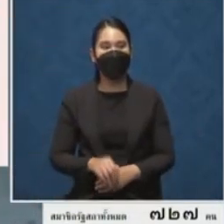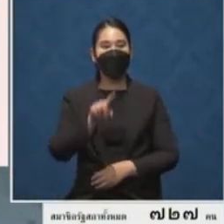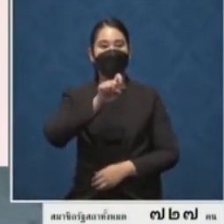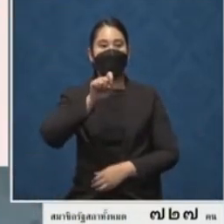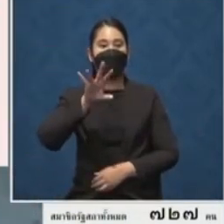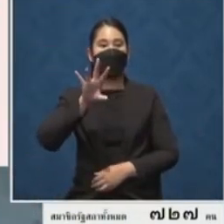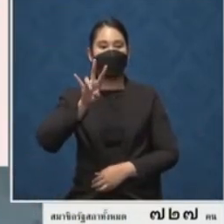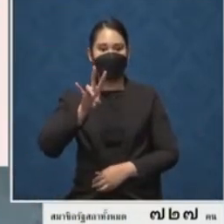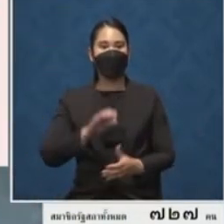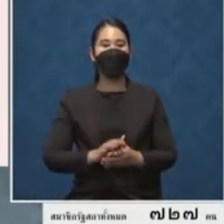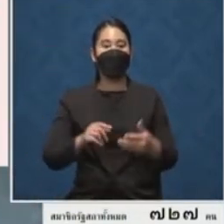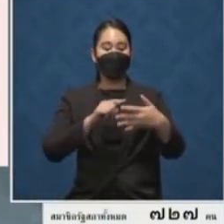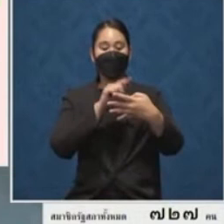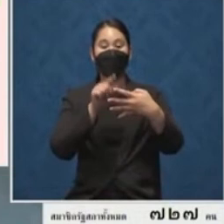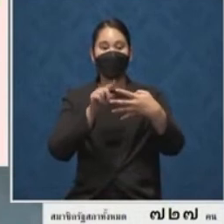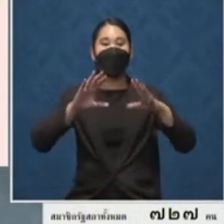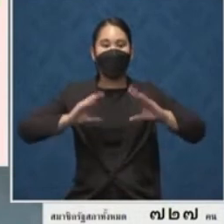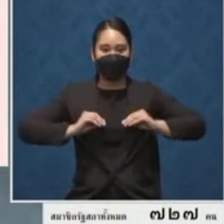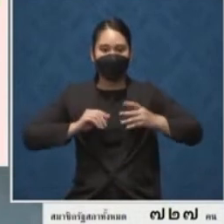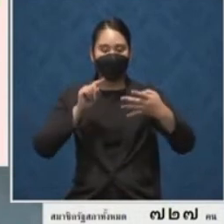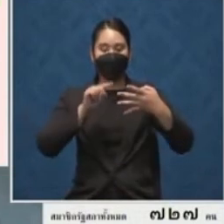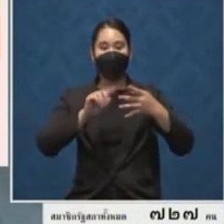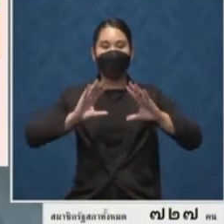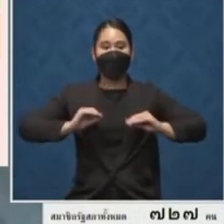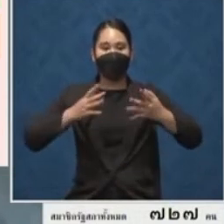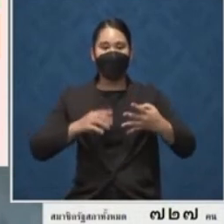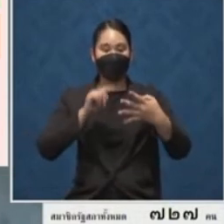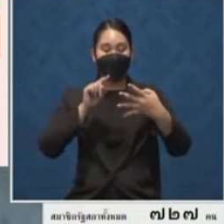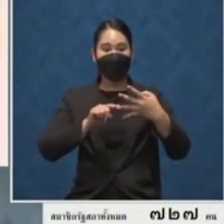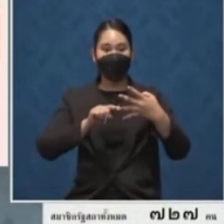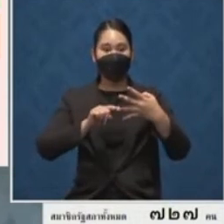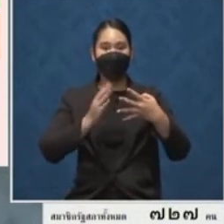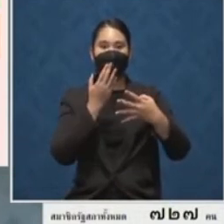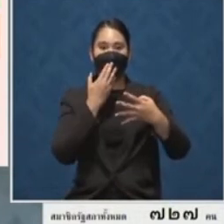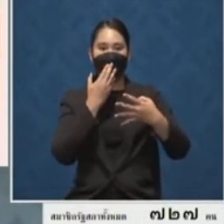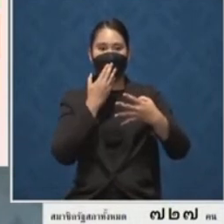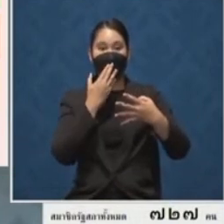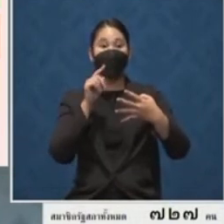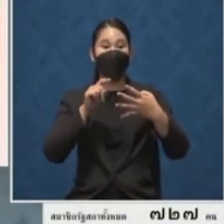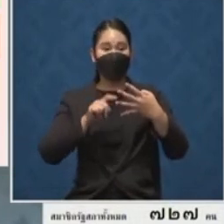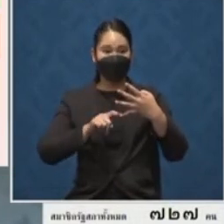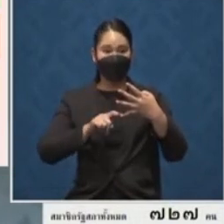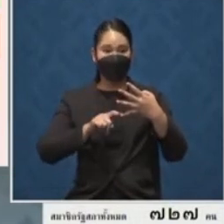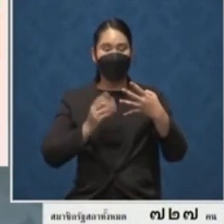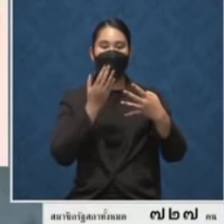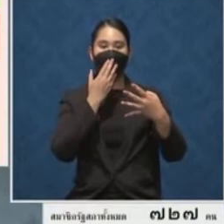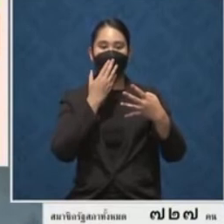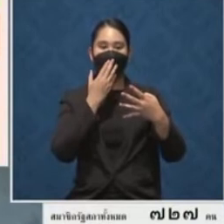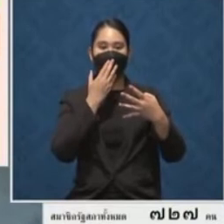1รับหลักการ2ไม่รับหลักการ3งดออกเสียง4งดออกเสียง